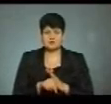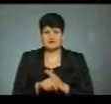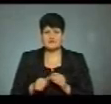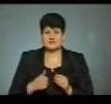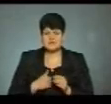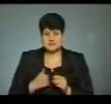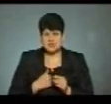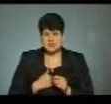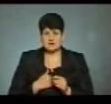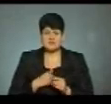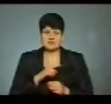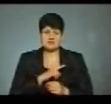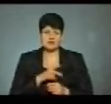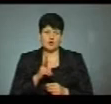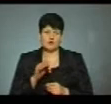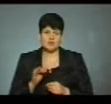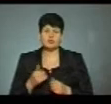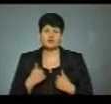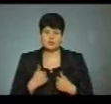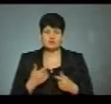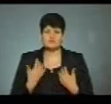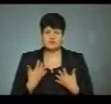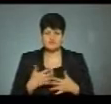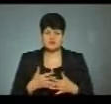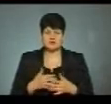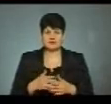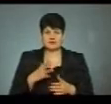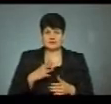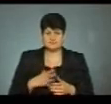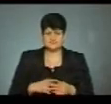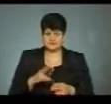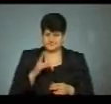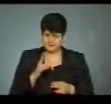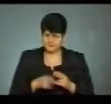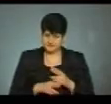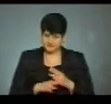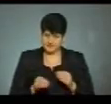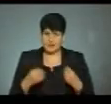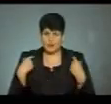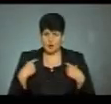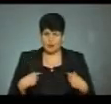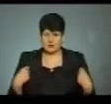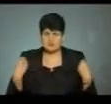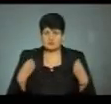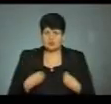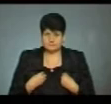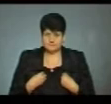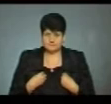війська, силовики. Тоді вже терпець обривався, рюкзачок на плечі з